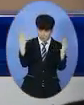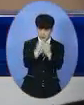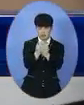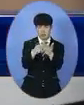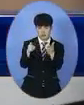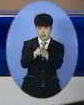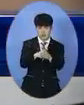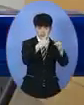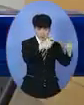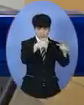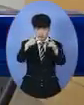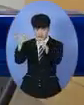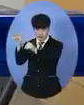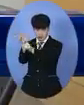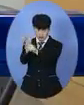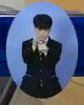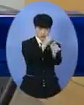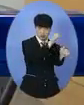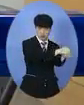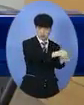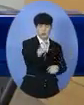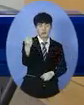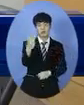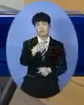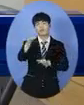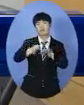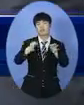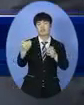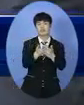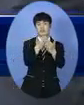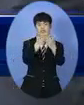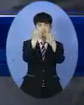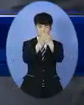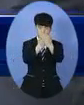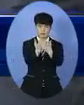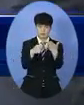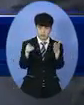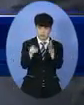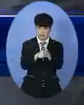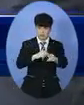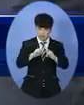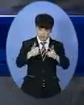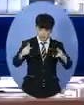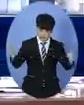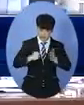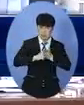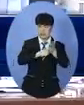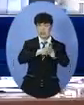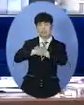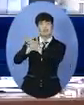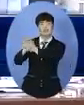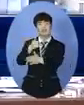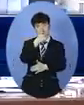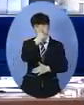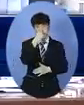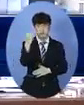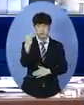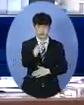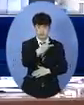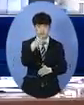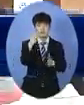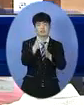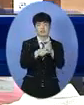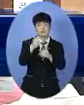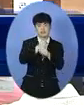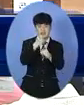동서내륙철도망 완성을 위한 지자체 역할과 경제성 확보, 지역균형발전 항목의 배점을 높이는 등의 다양한 제안들로